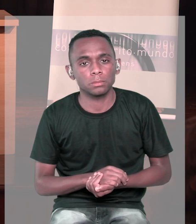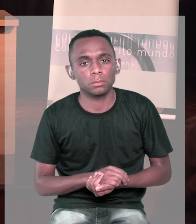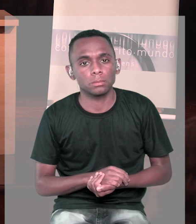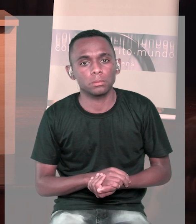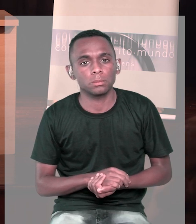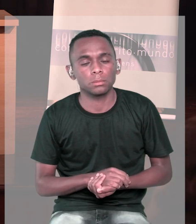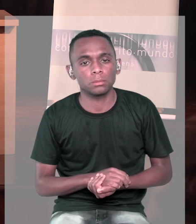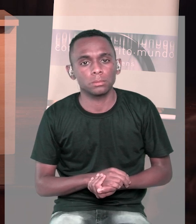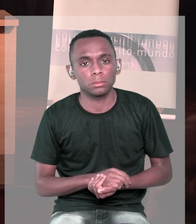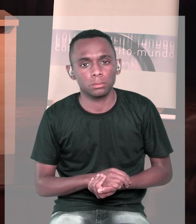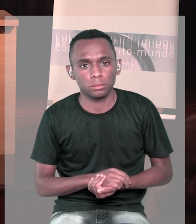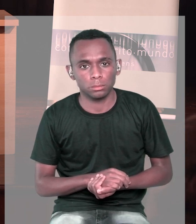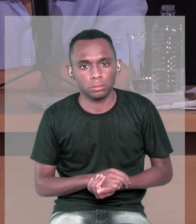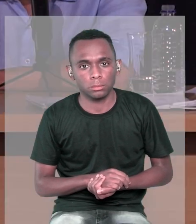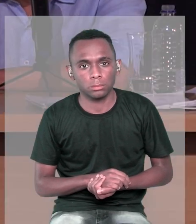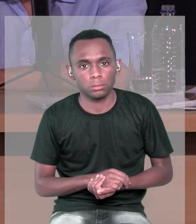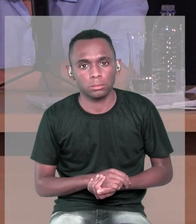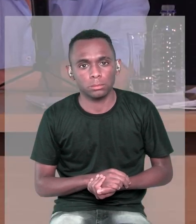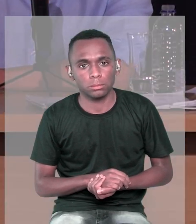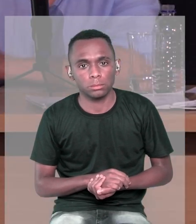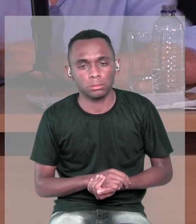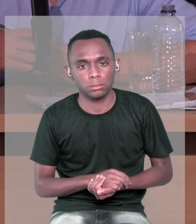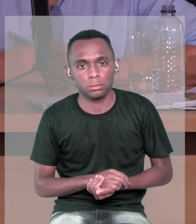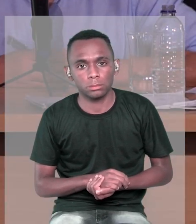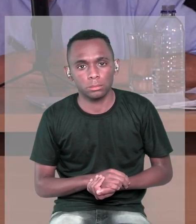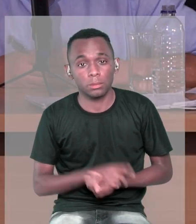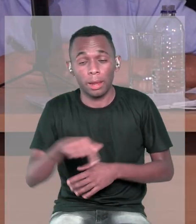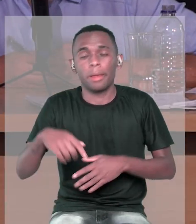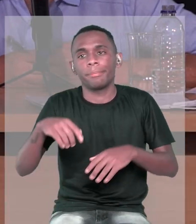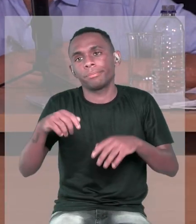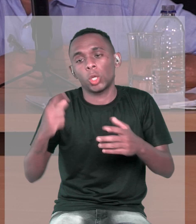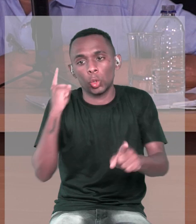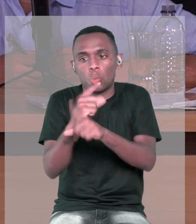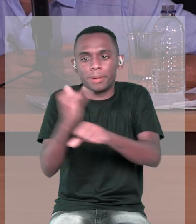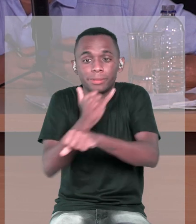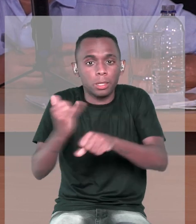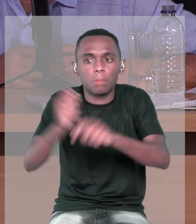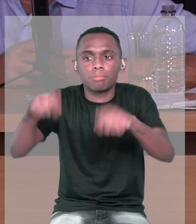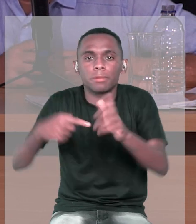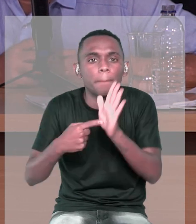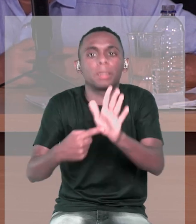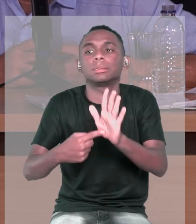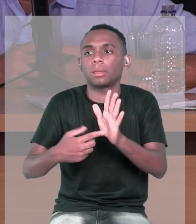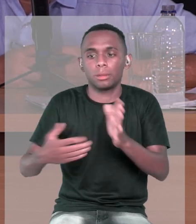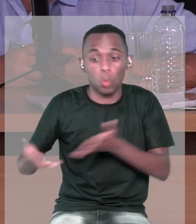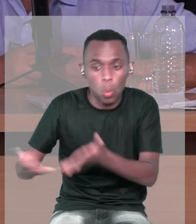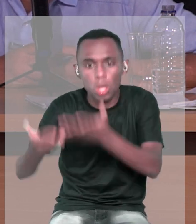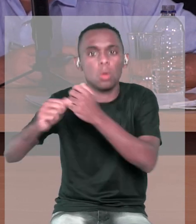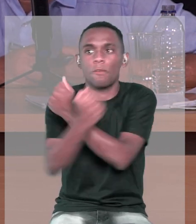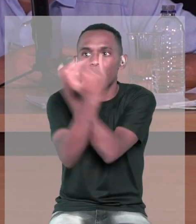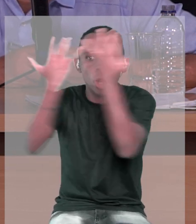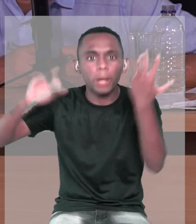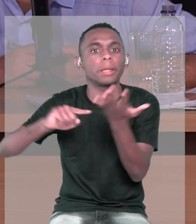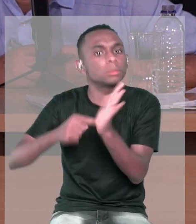forêts. Oui, c'est ça, oui. C'est pour ça qu'il E achar mecanismos que possam representar os rios e as